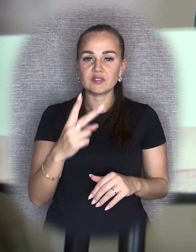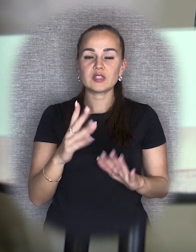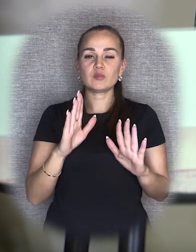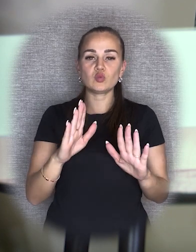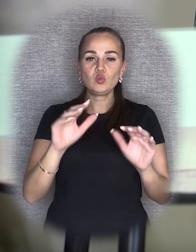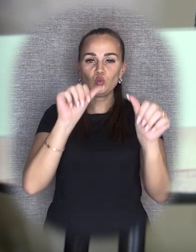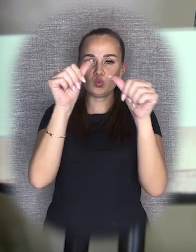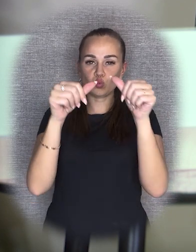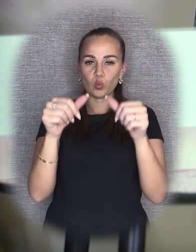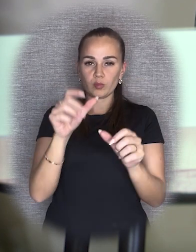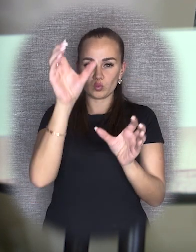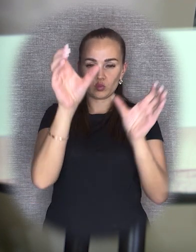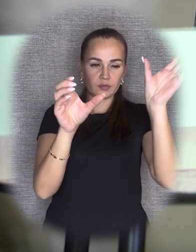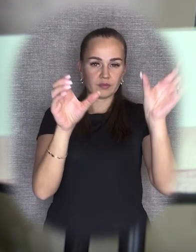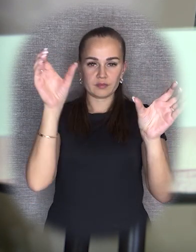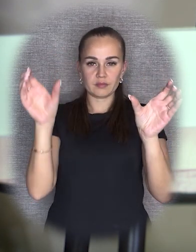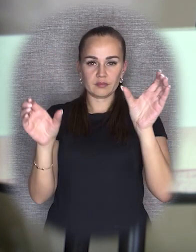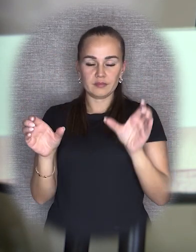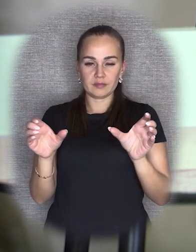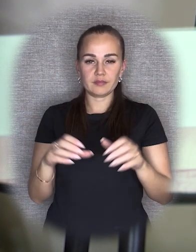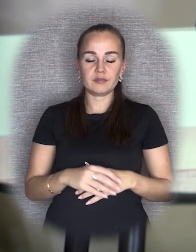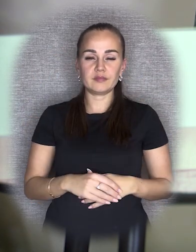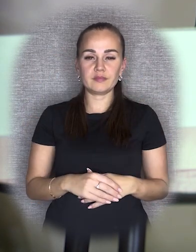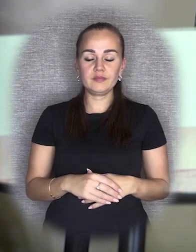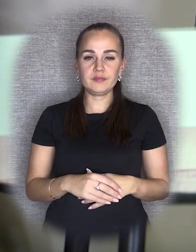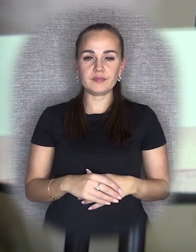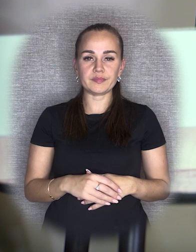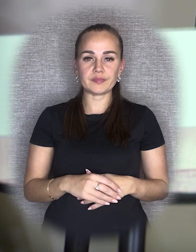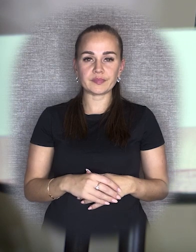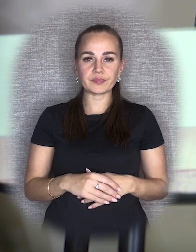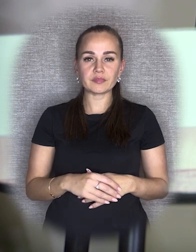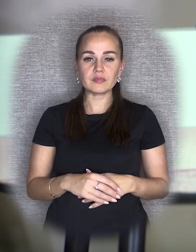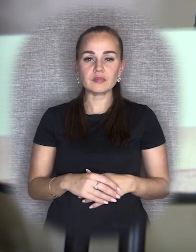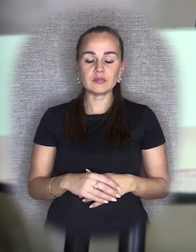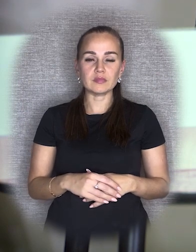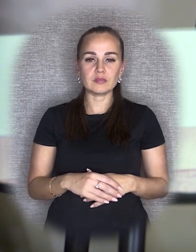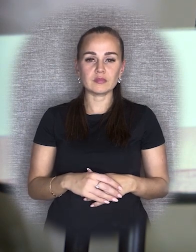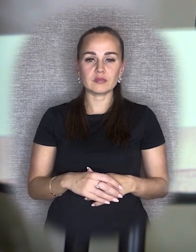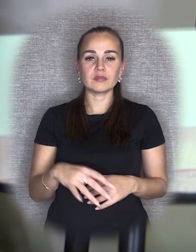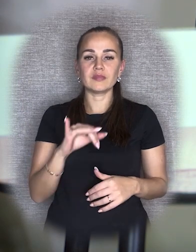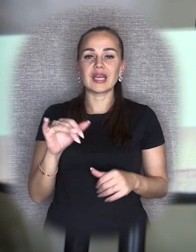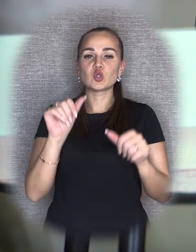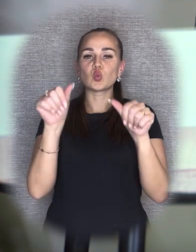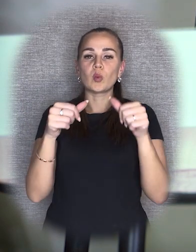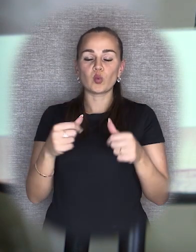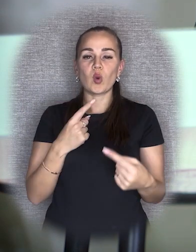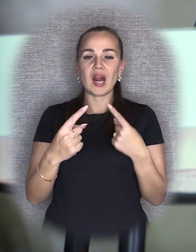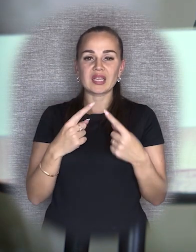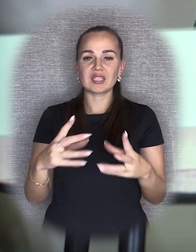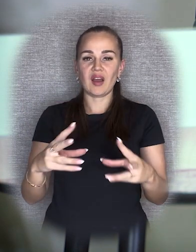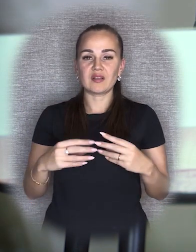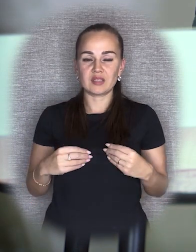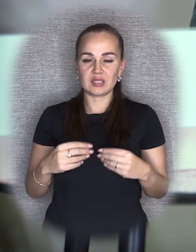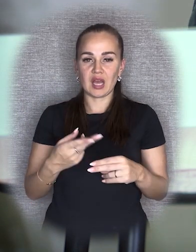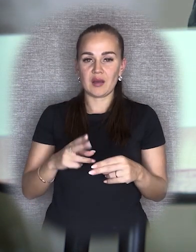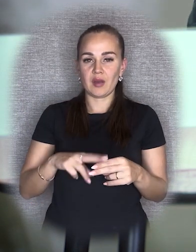скульптуру, которая сквозь эту ткань времени как бы возникла на этой поверхности, и она с нами разговаривает об этом. Но под